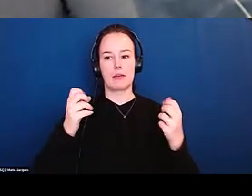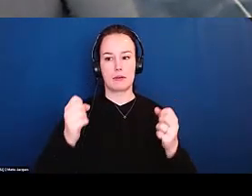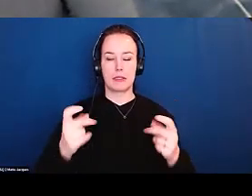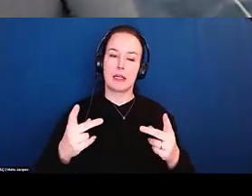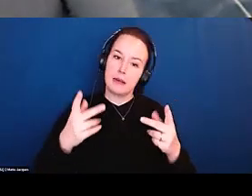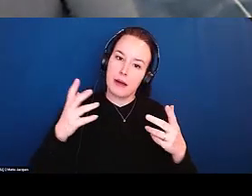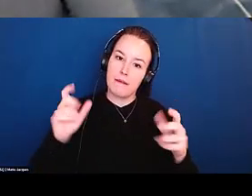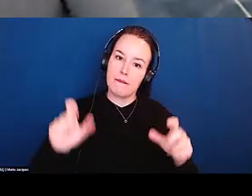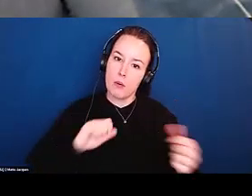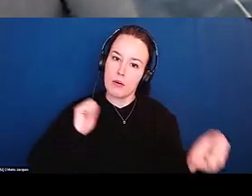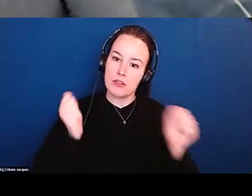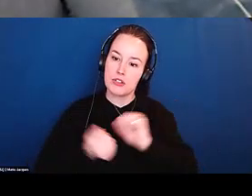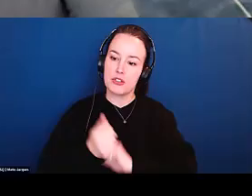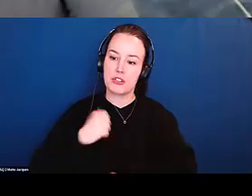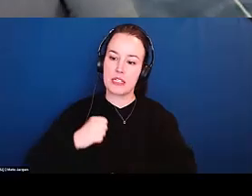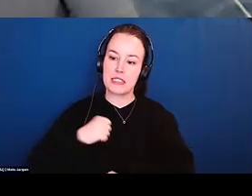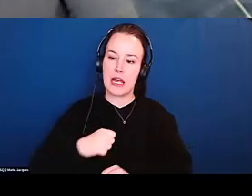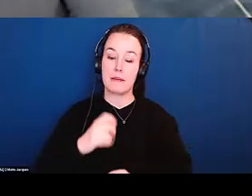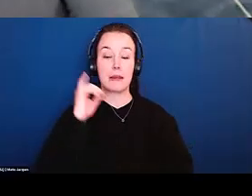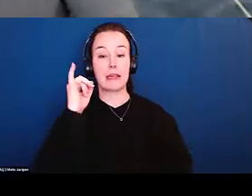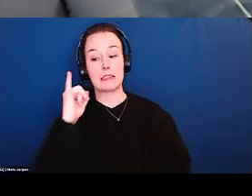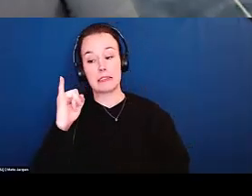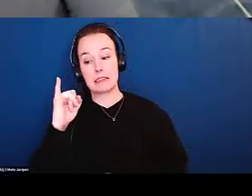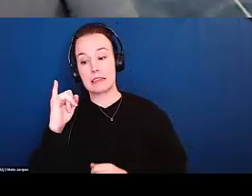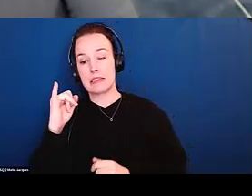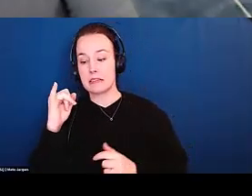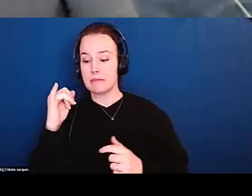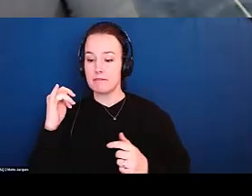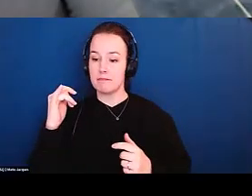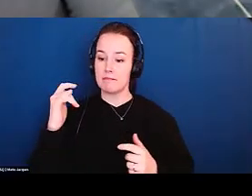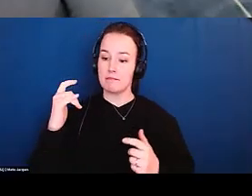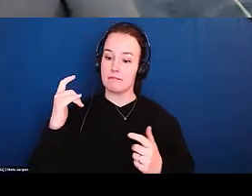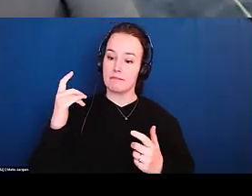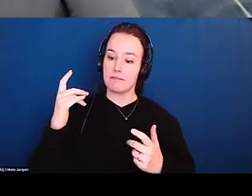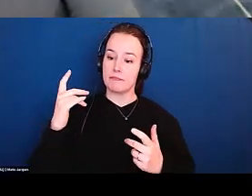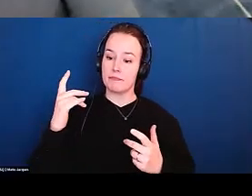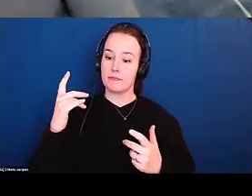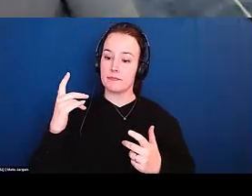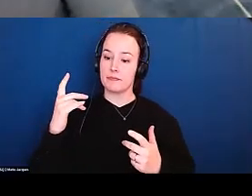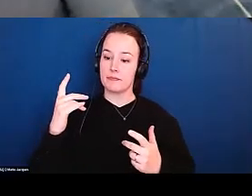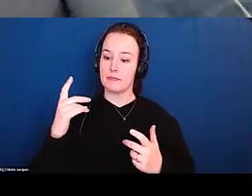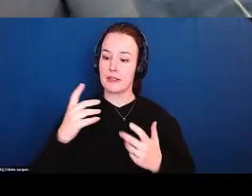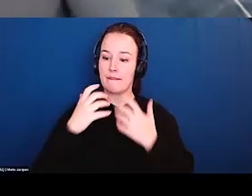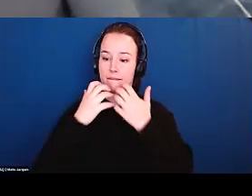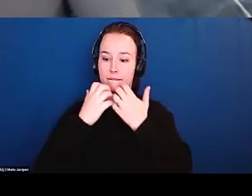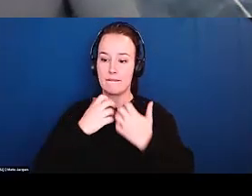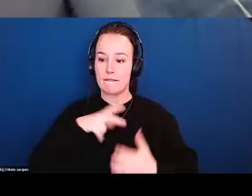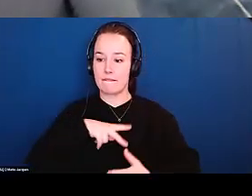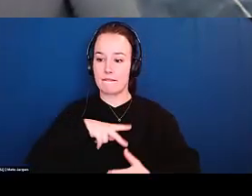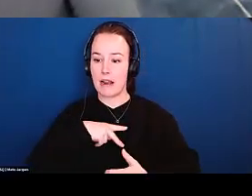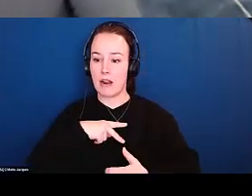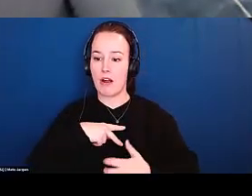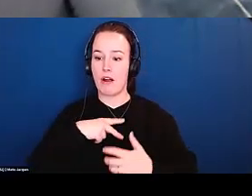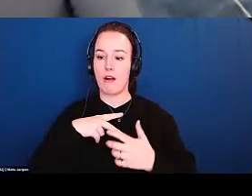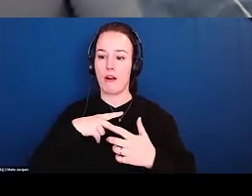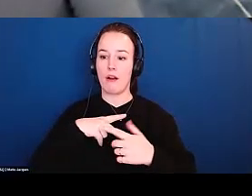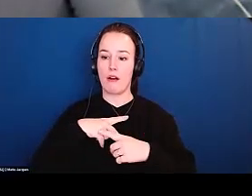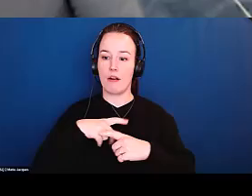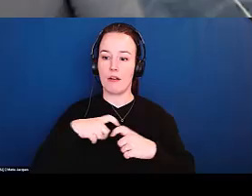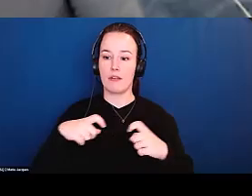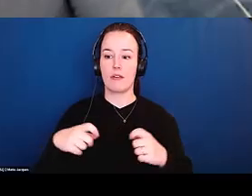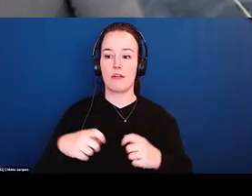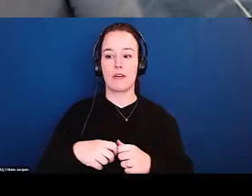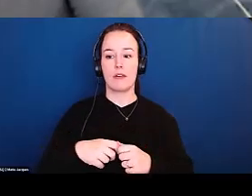différemment. Par contre, si on essaye de se poser la question, c'est-à-dire où est ma valeur, qu'est-ce que j'apporte à